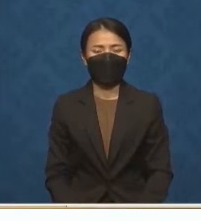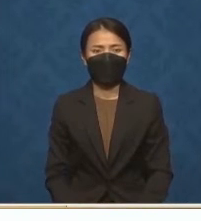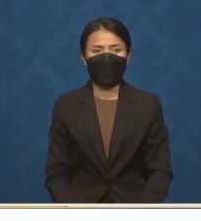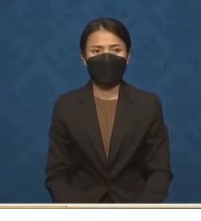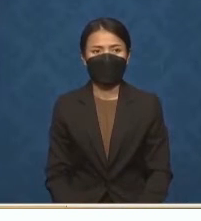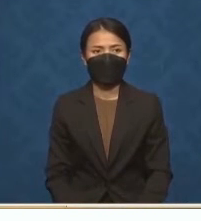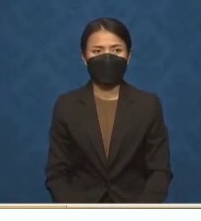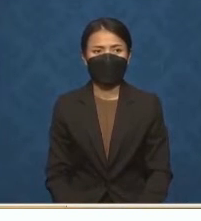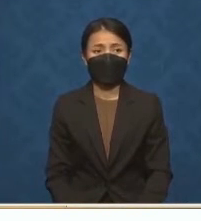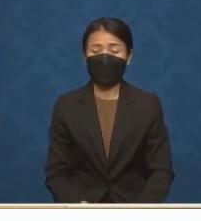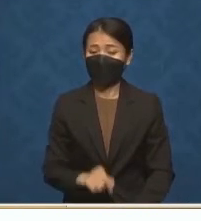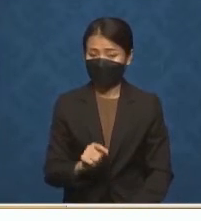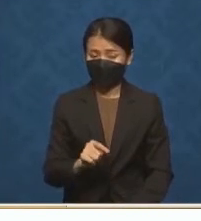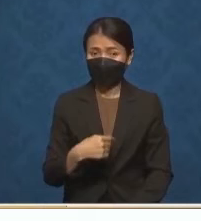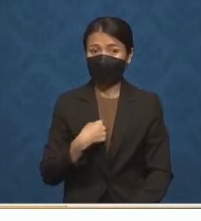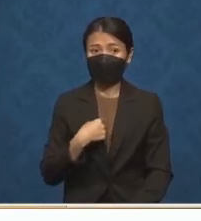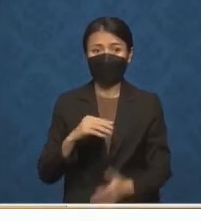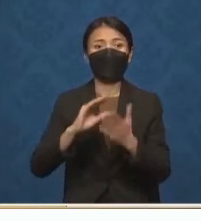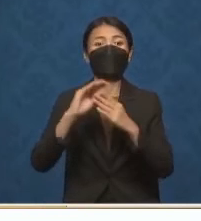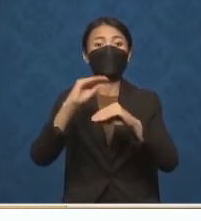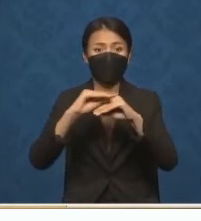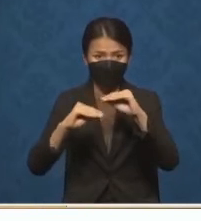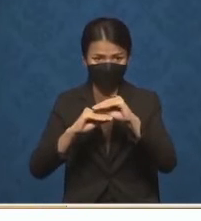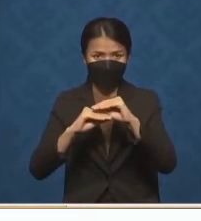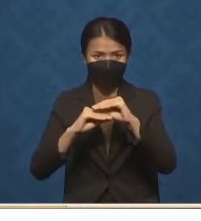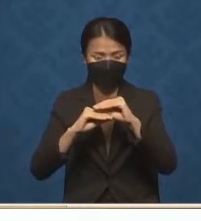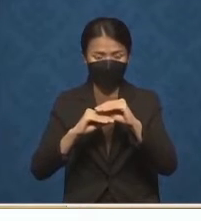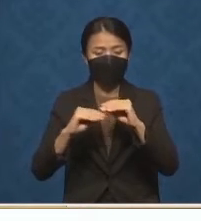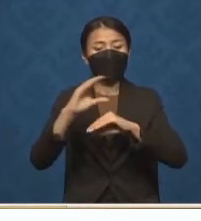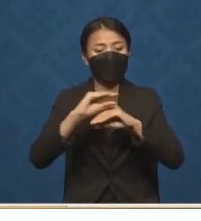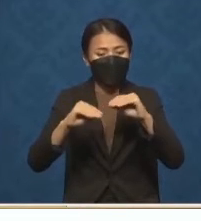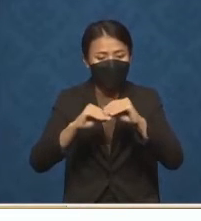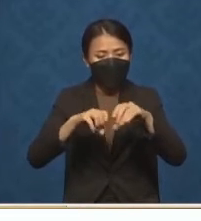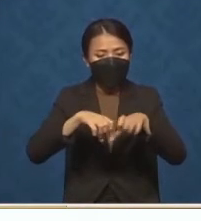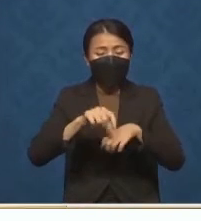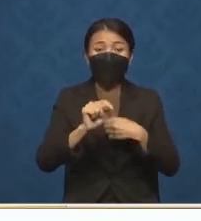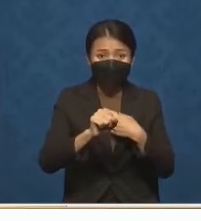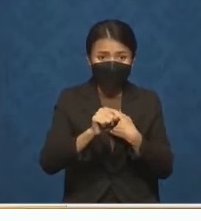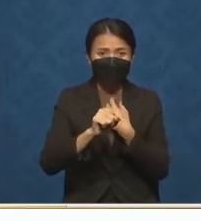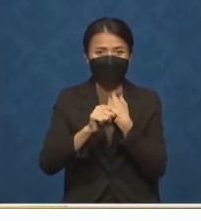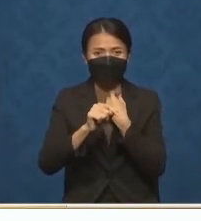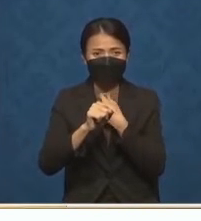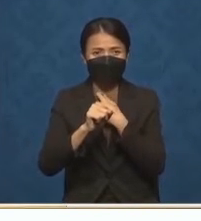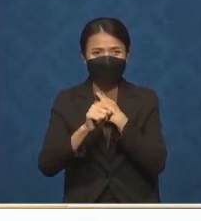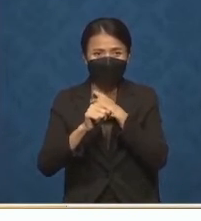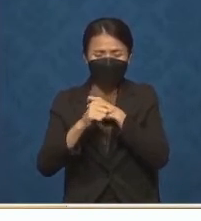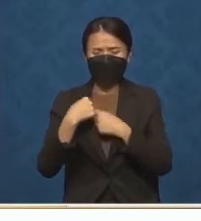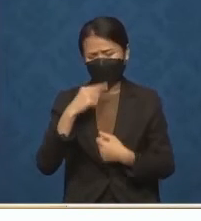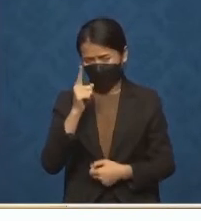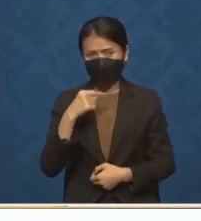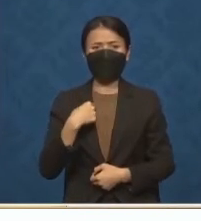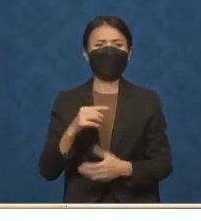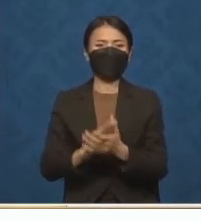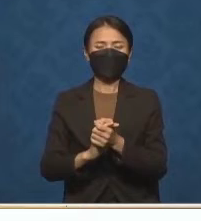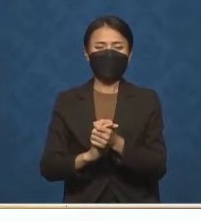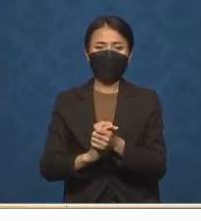อการสึกษาโคงการที่จะทำต้บอกก่อนว่าเราไมได้มีตั้งแ่หือมปัหากัต primo